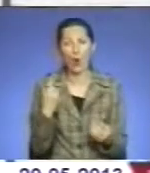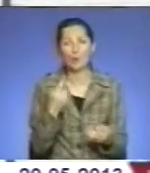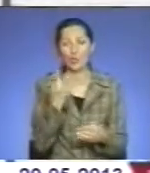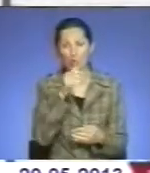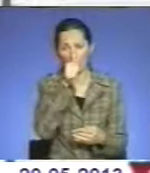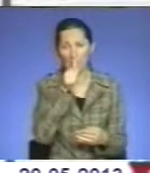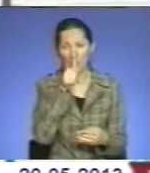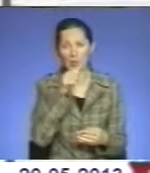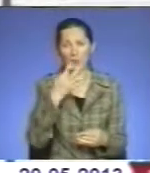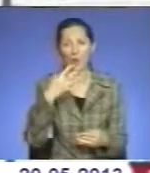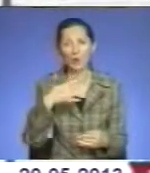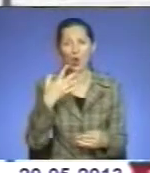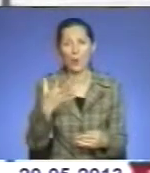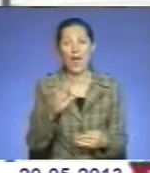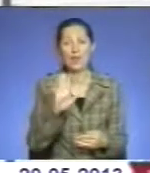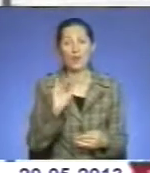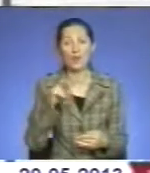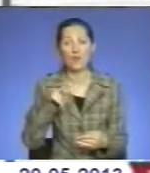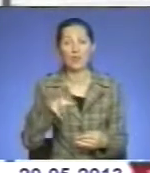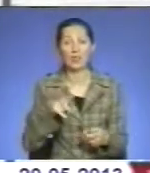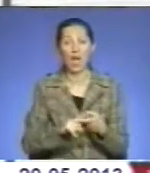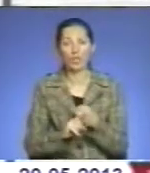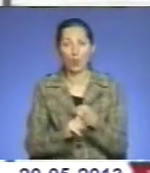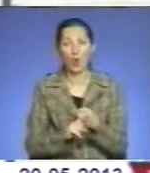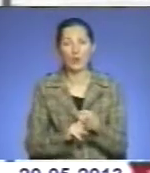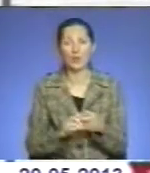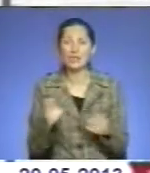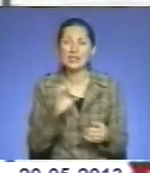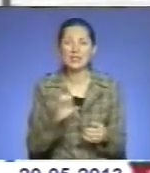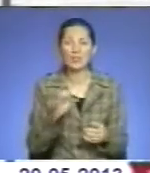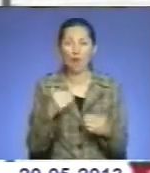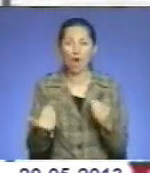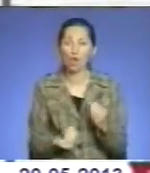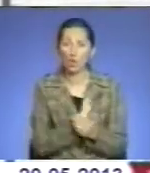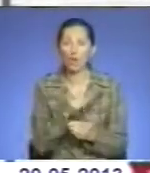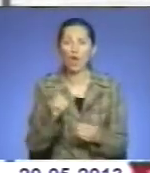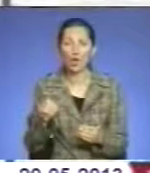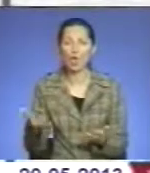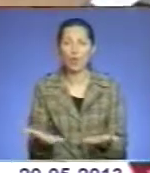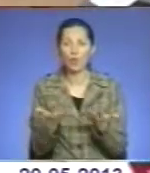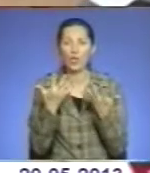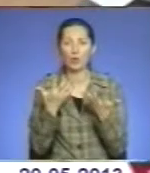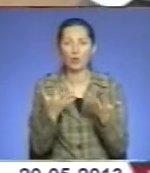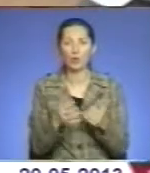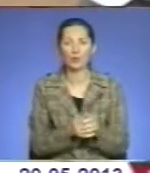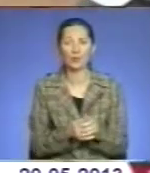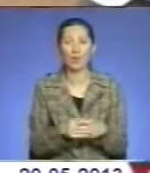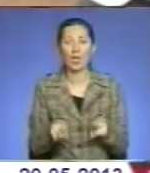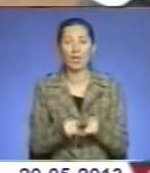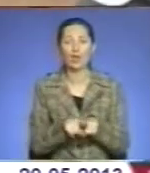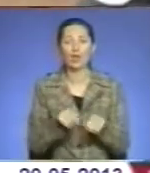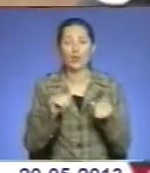місяці 45 ВІЛ-інфікованих свіжих, як ми кажемо, нових людей виявлено. Ми теж